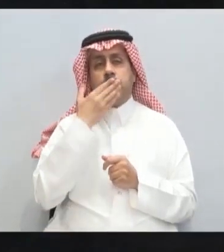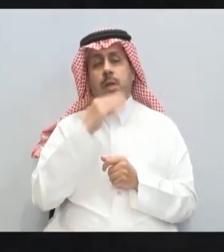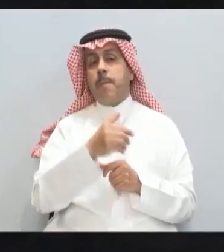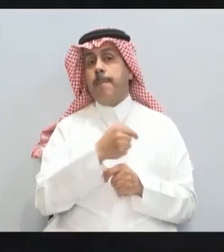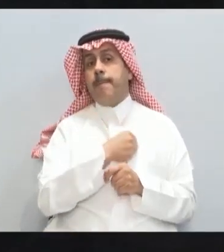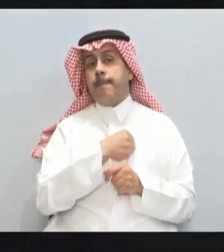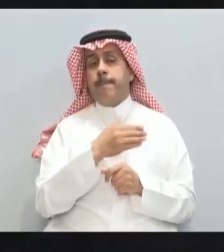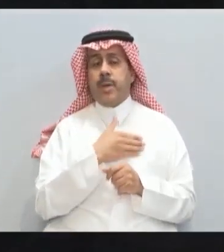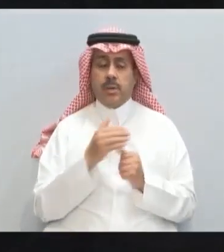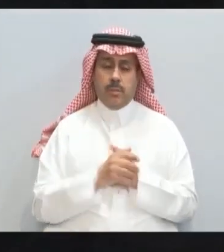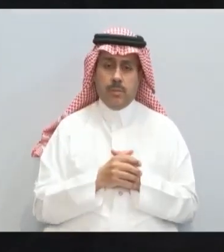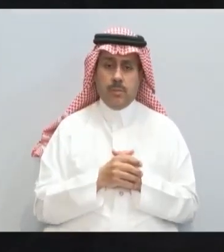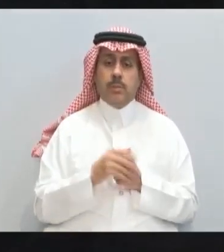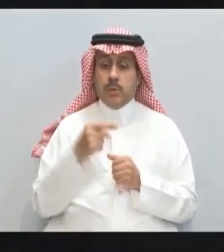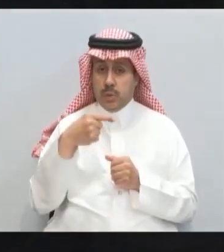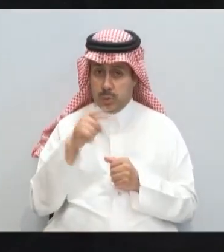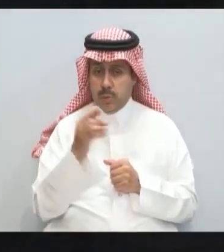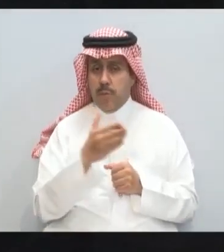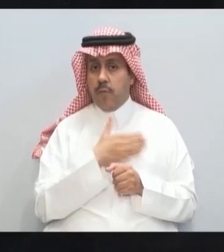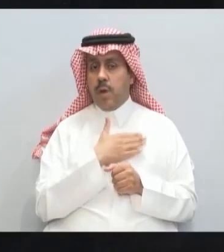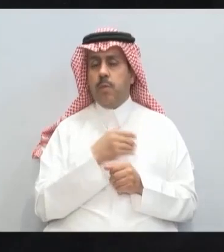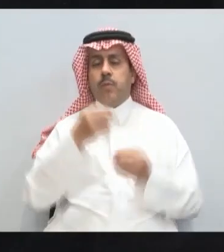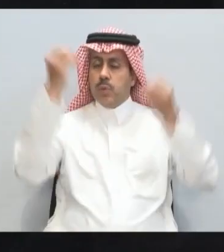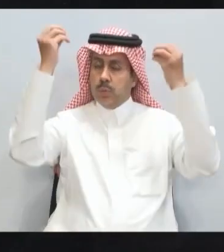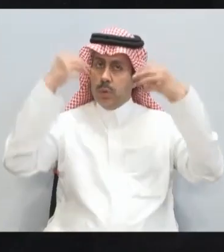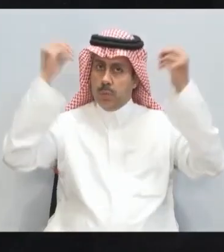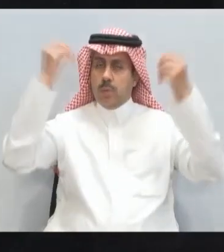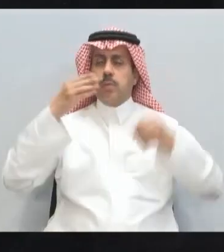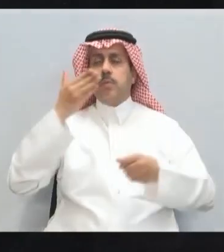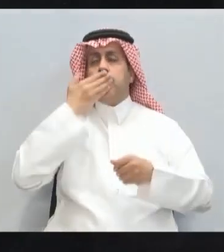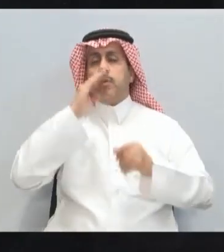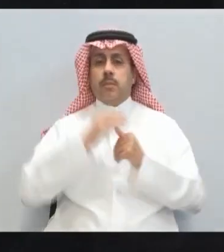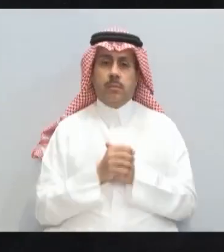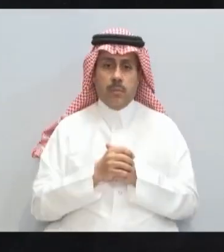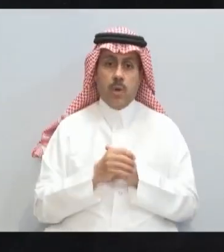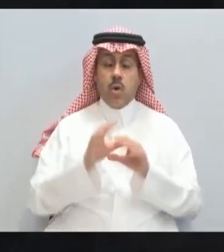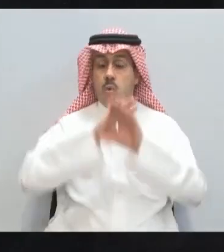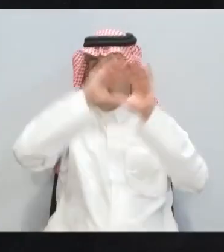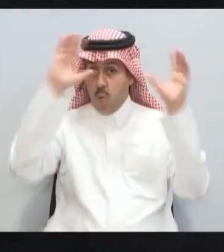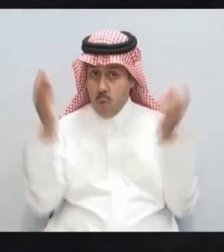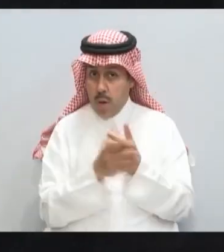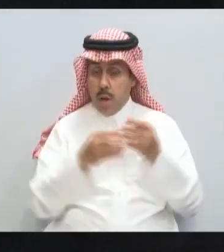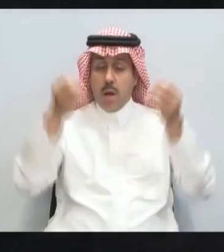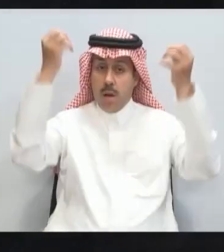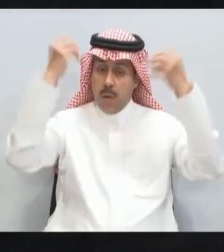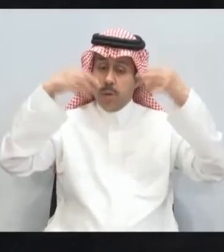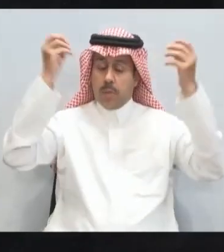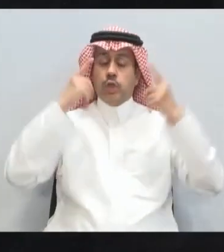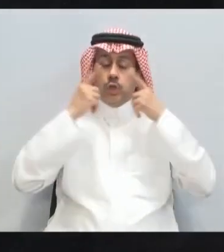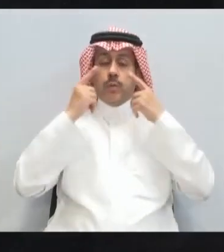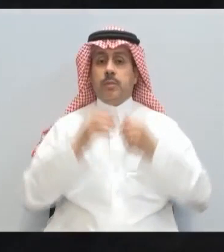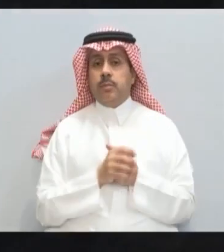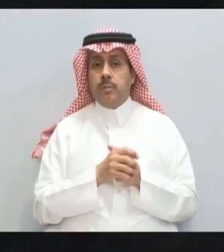بها باطنا بمعنى ان يقون بقلب المؤمن ان كل نعمه يعيش